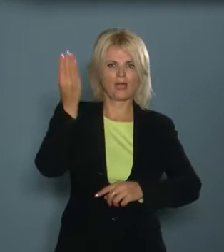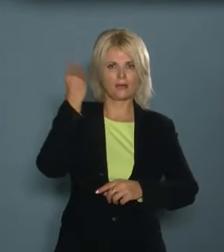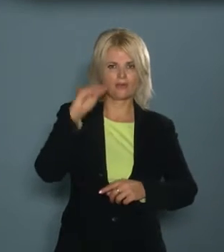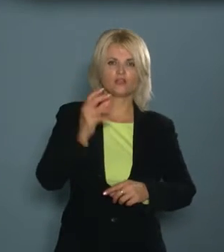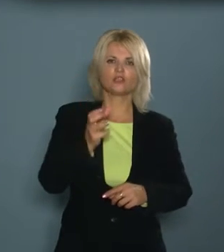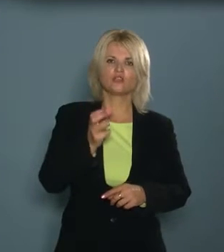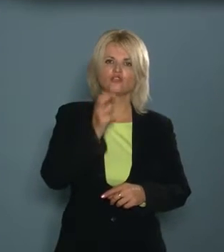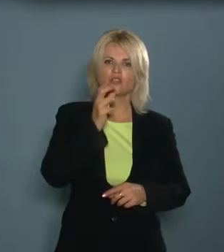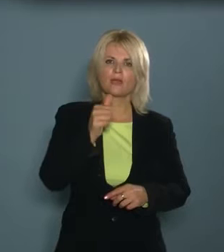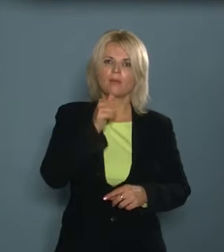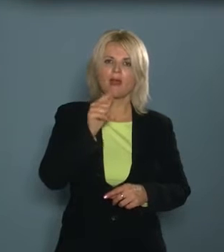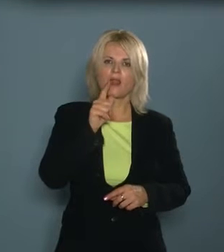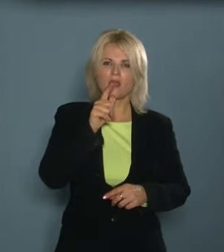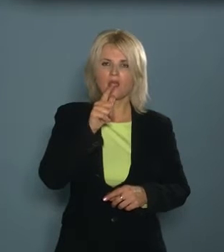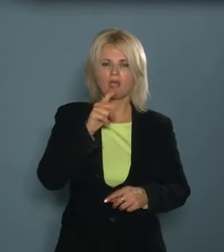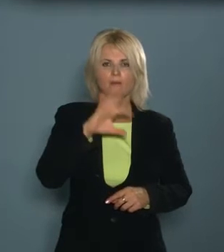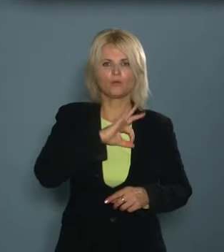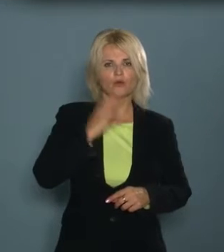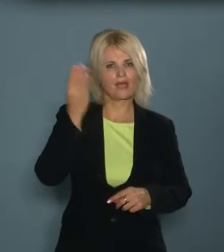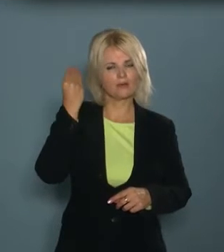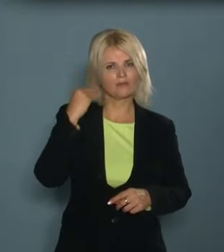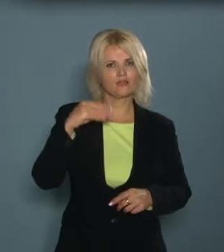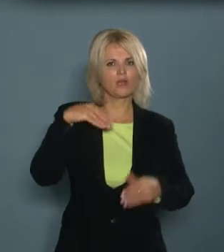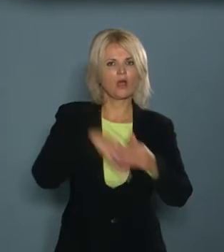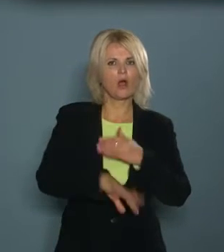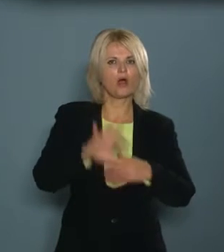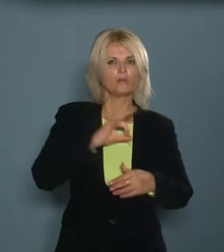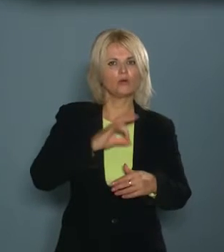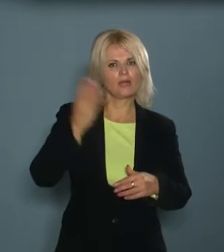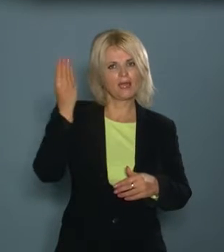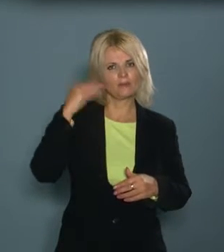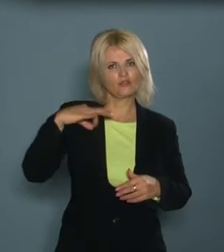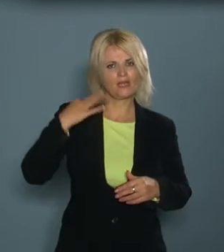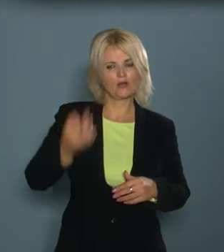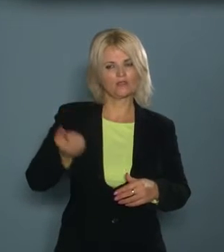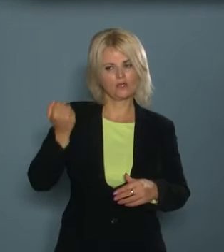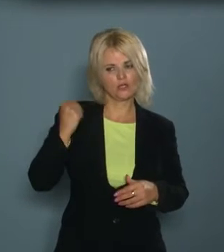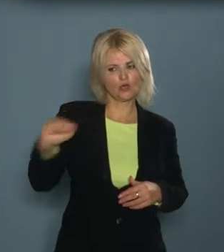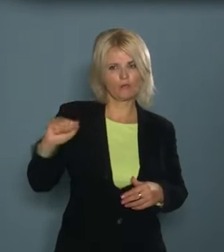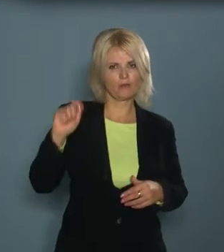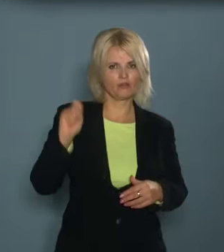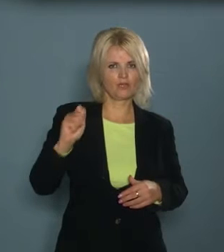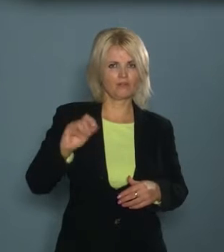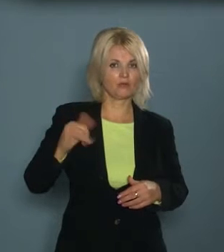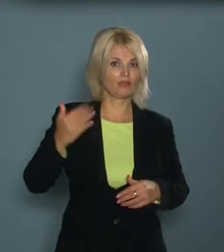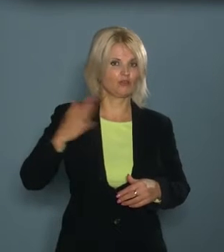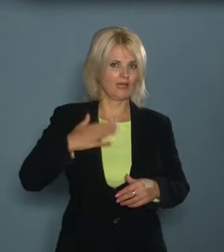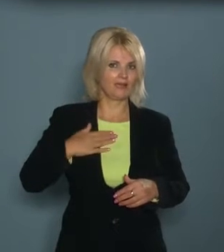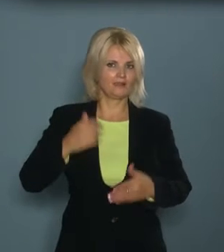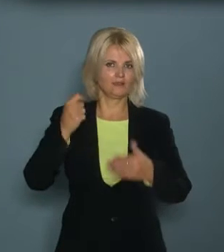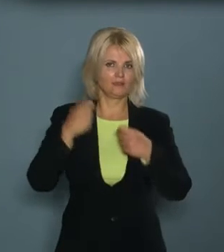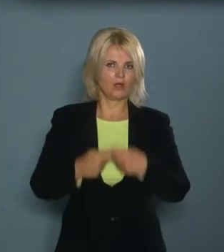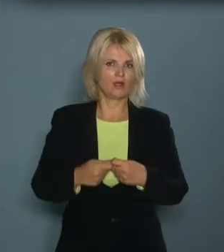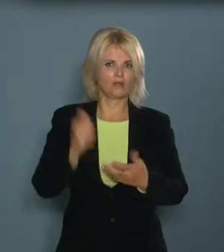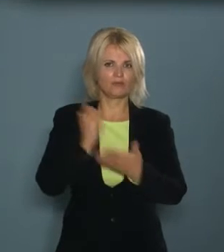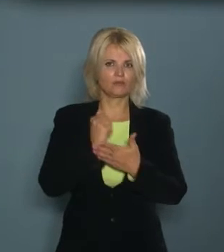csepeli polgármester volt az elnök, alpolgármester asszony, a jobbikos képviselő, és én voltam a tagjai ennek a bizottságnak.